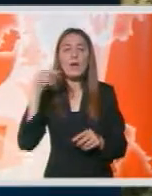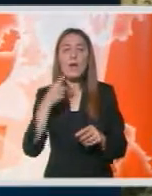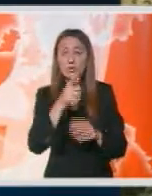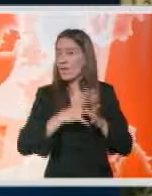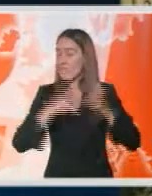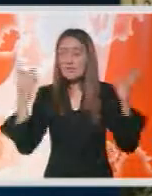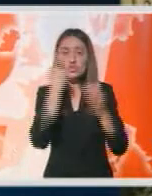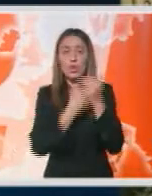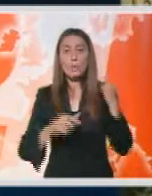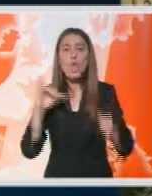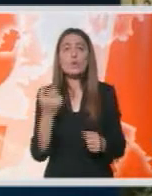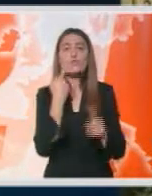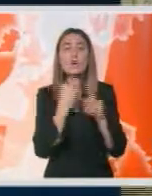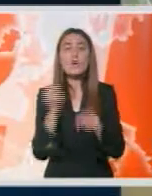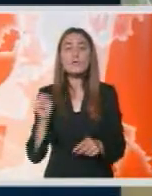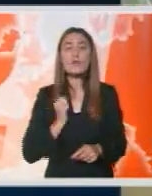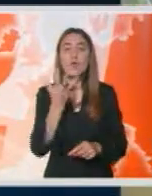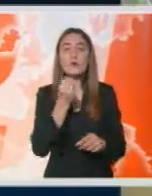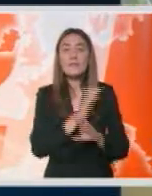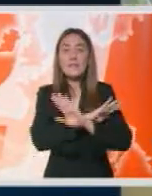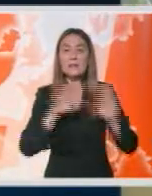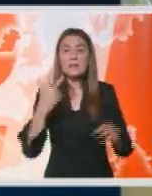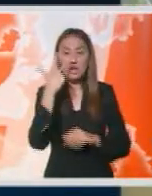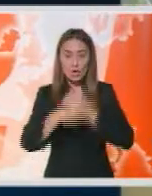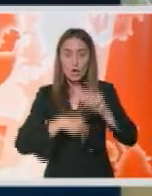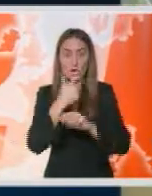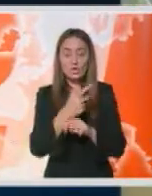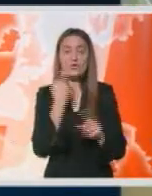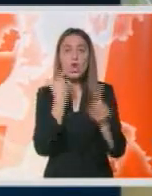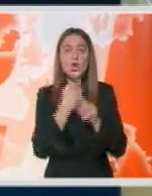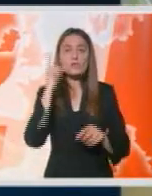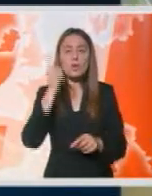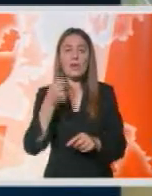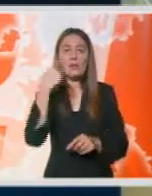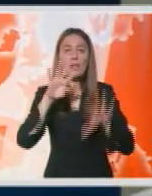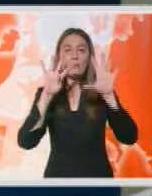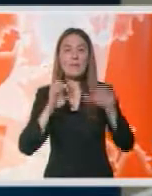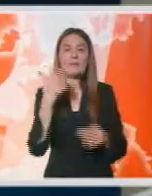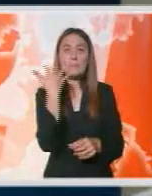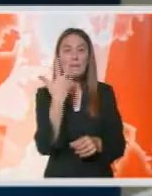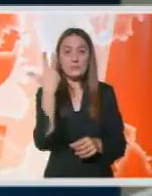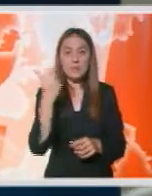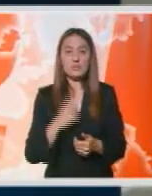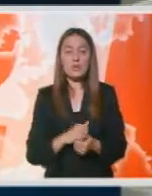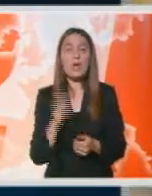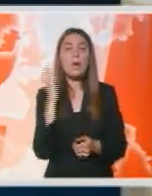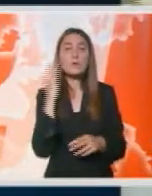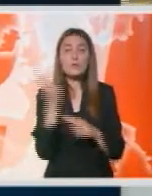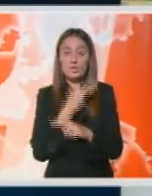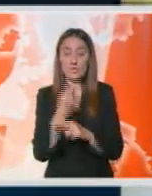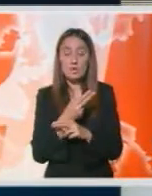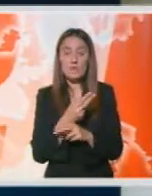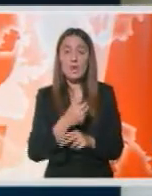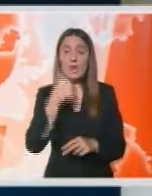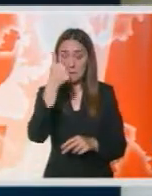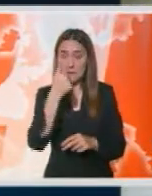najveći gubitak južnokorejske vojske od završetka trogodišnjeg Korejskog rata 1953. Sjedinjene Američke Države